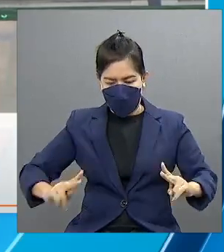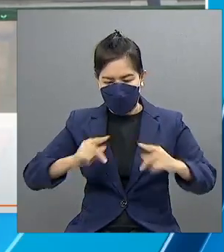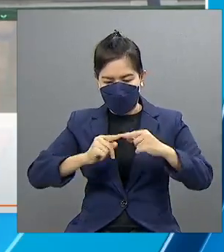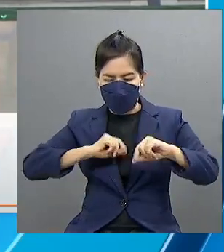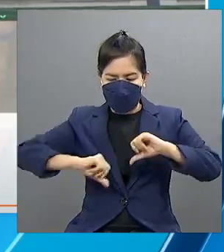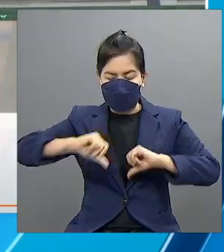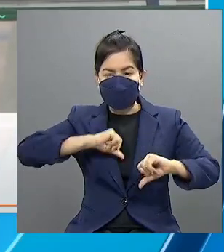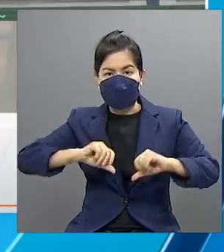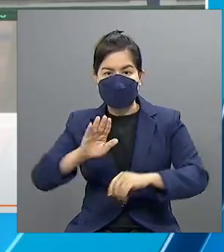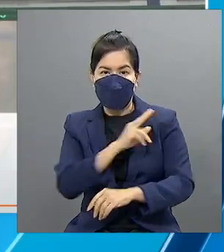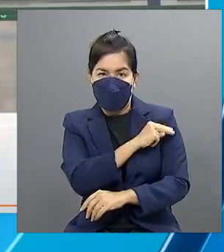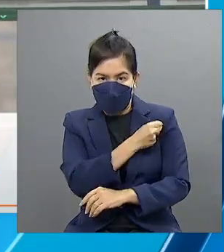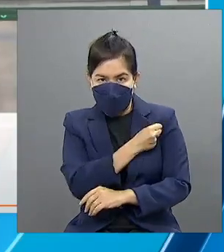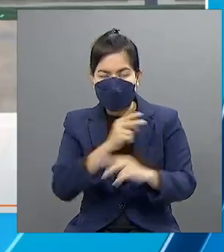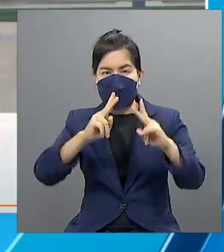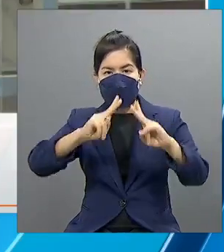ควบคุมโรคกำลัง